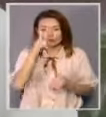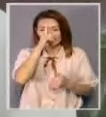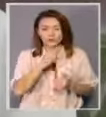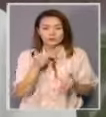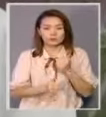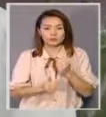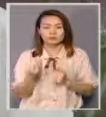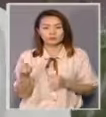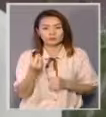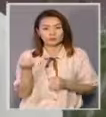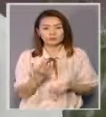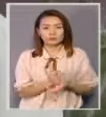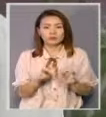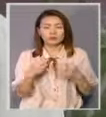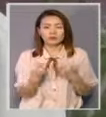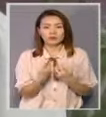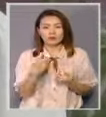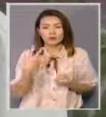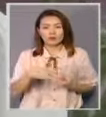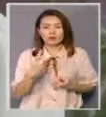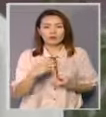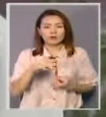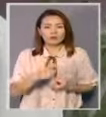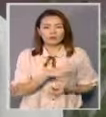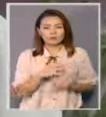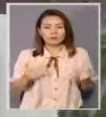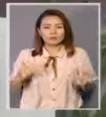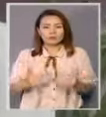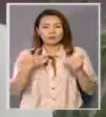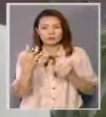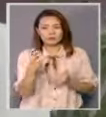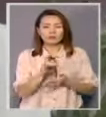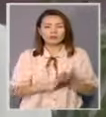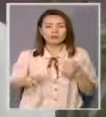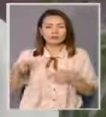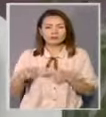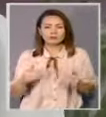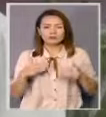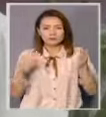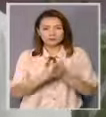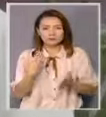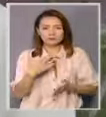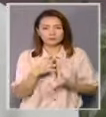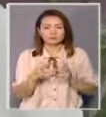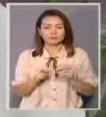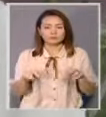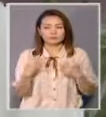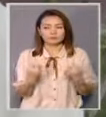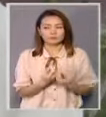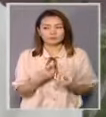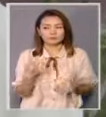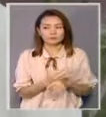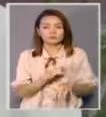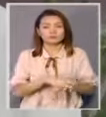төлем жасаймыз. Бұрын комиссия құны 150-200 болатын, сосын 500, енді міне 1000-ға дейін жетті. Мен мұндай комиссияны